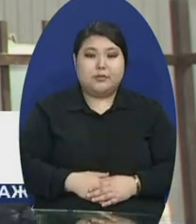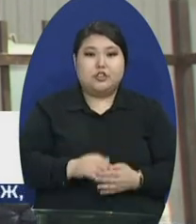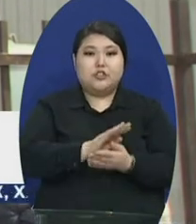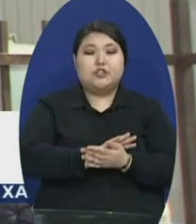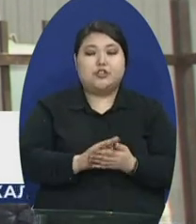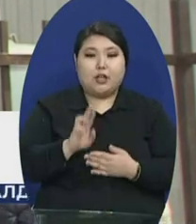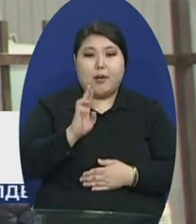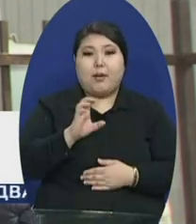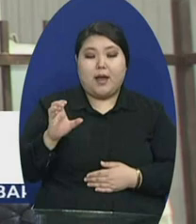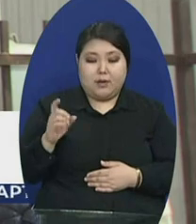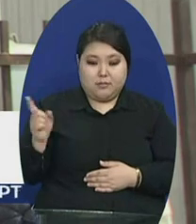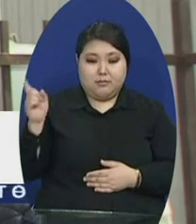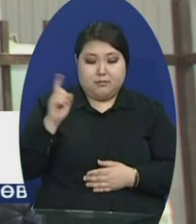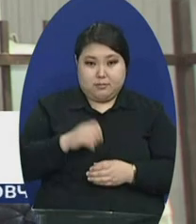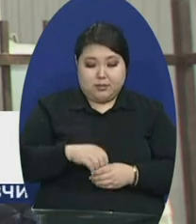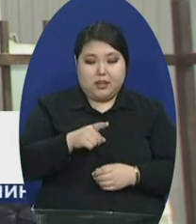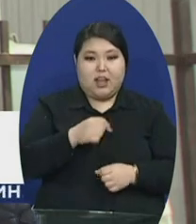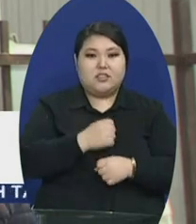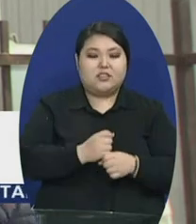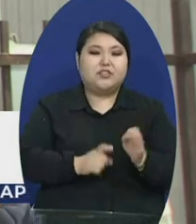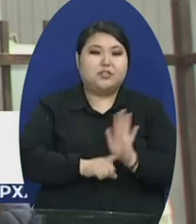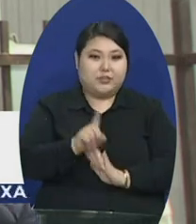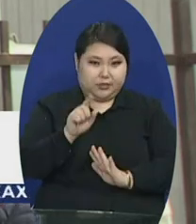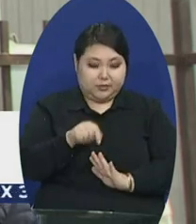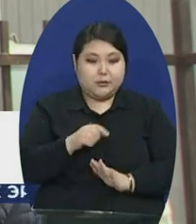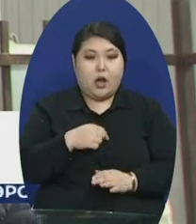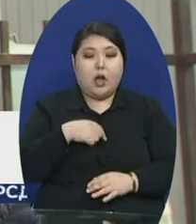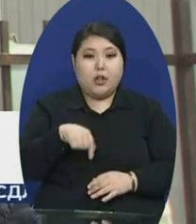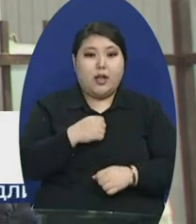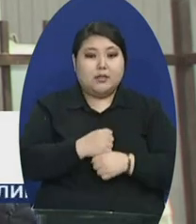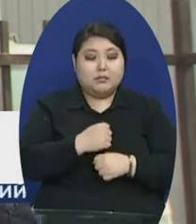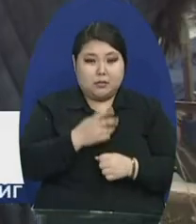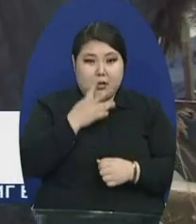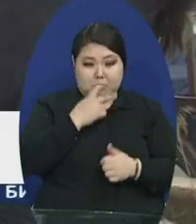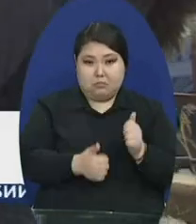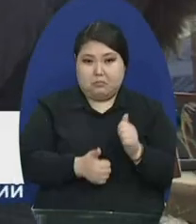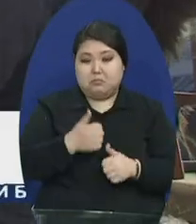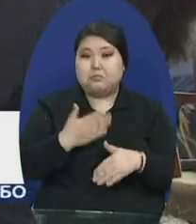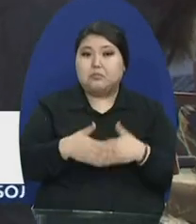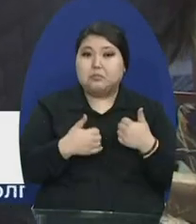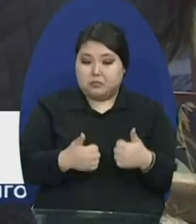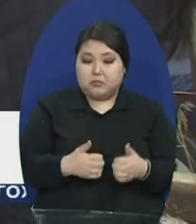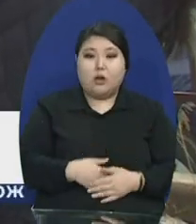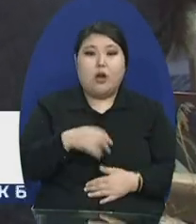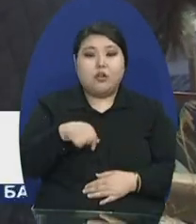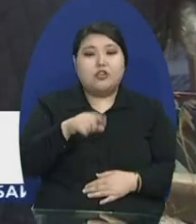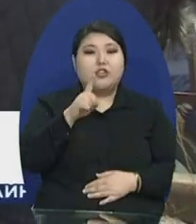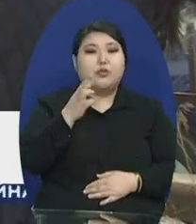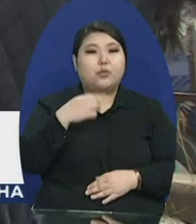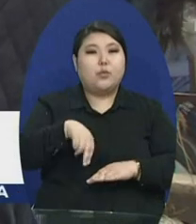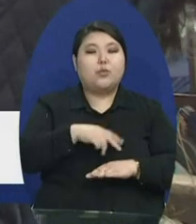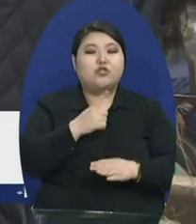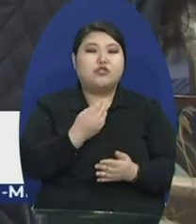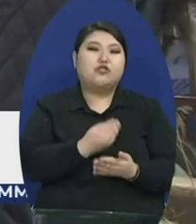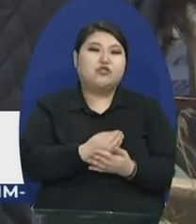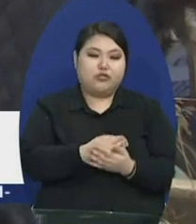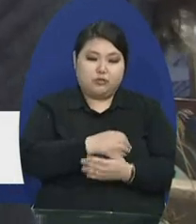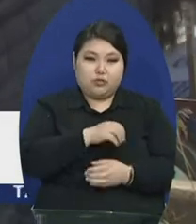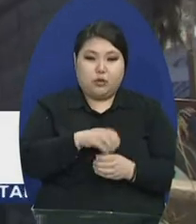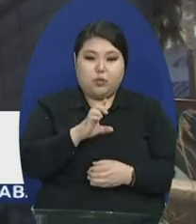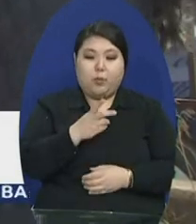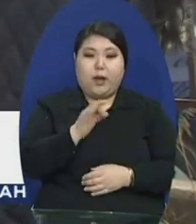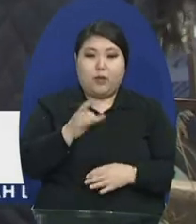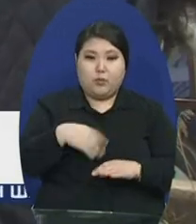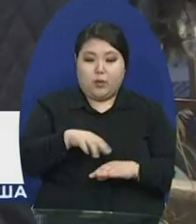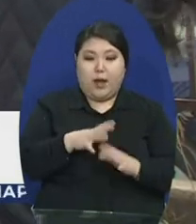шинэ компани орж ирээд энэ ажил нь эхэлсэн. Одоо харин ажил нь амжилттай явж байгаа. Одоо нэг дүрэг дээр жишээ татхад л одоо энэ Сүхбаатар дүүргийн 10